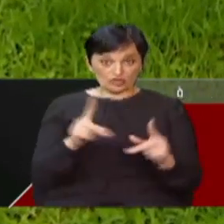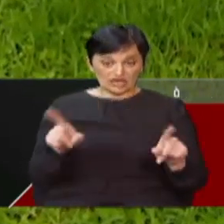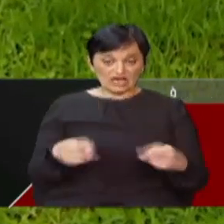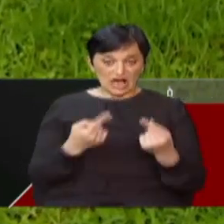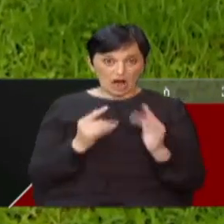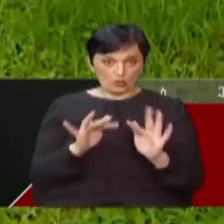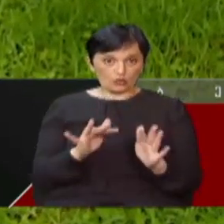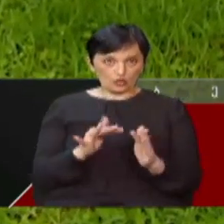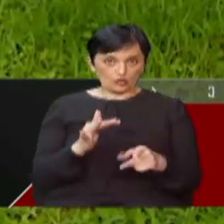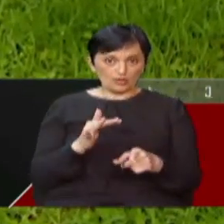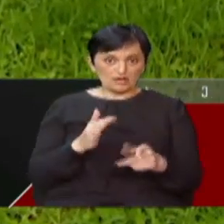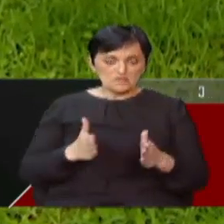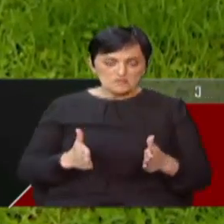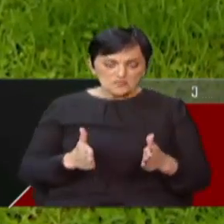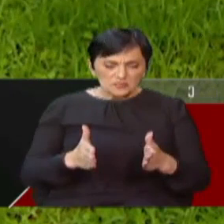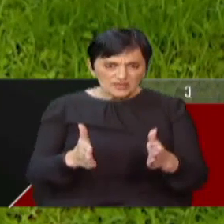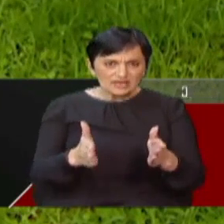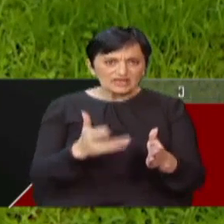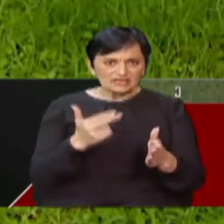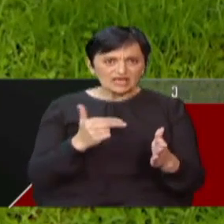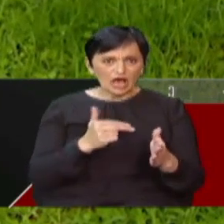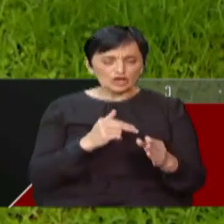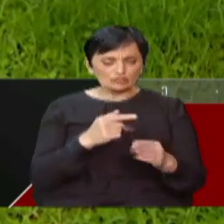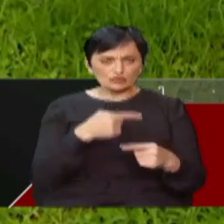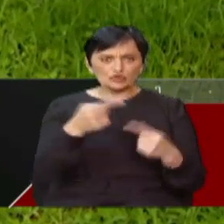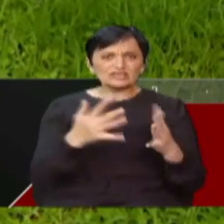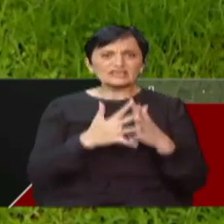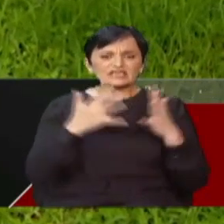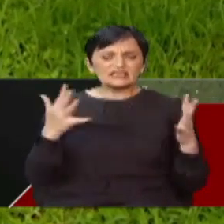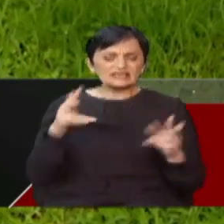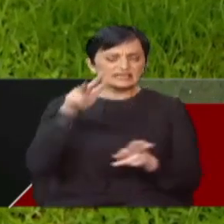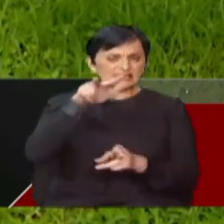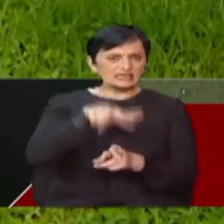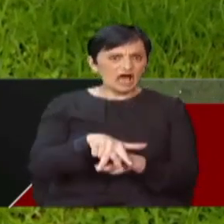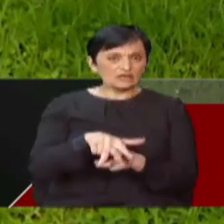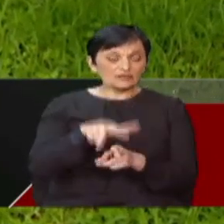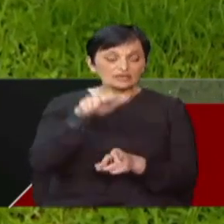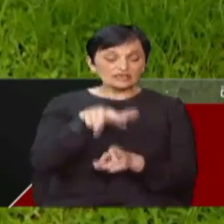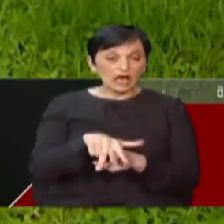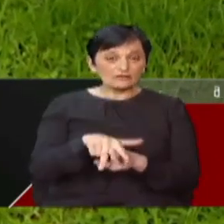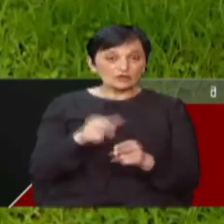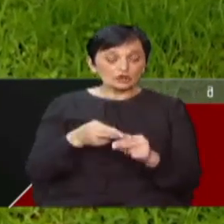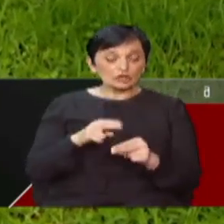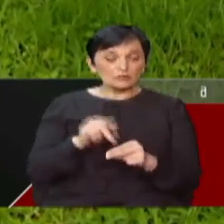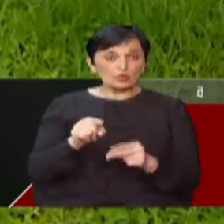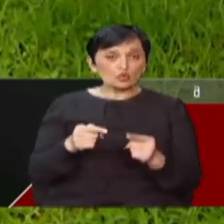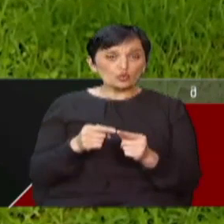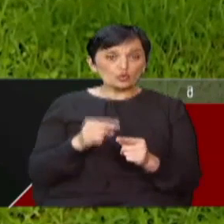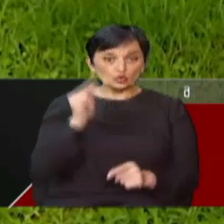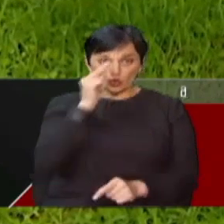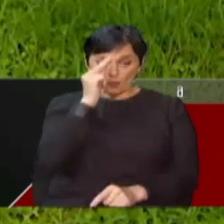sak. Avisi bilikebit da ase shemdeg izens did datvirtvas da datvirtvas im kutkhit rom